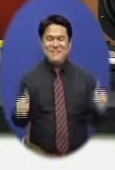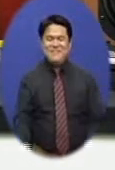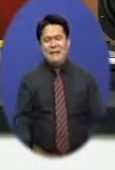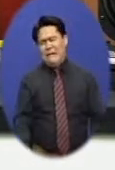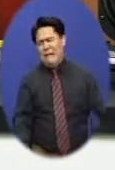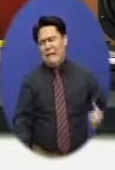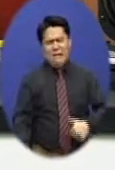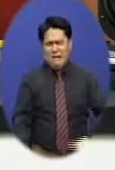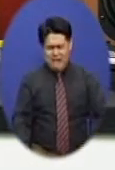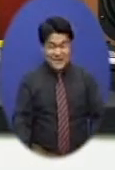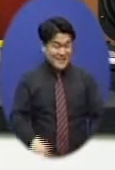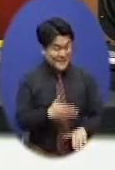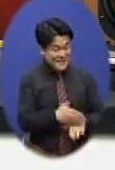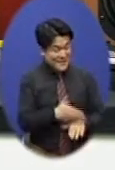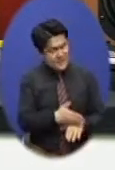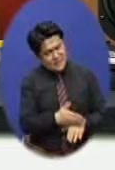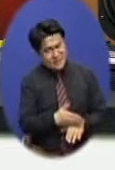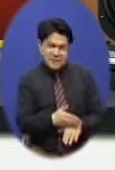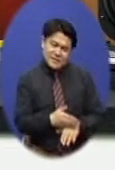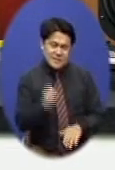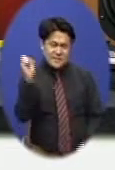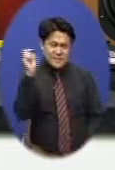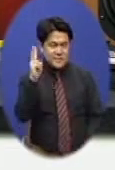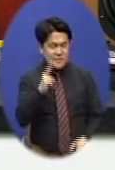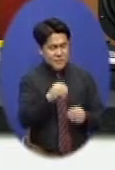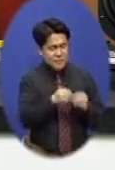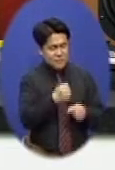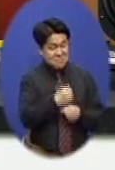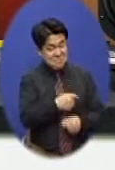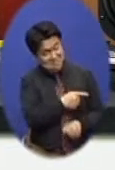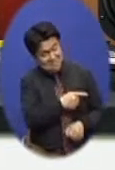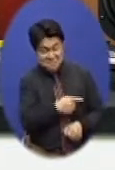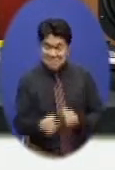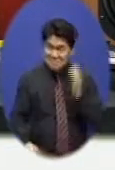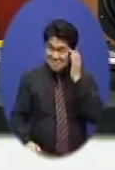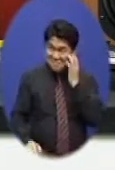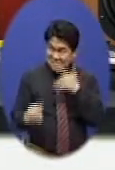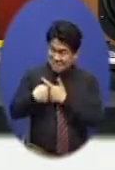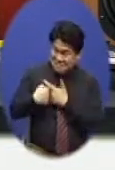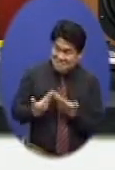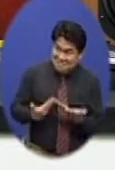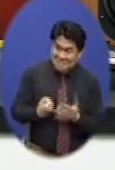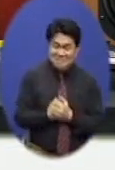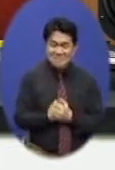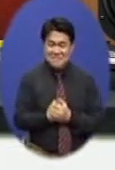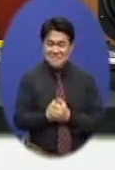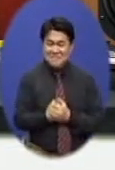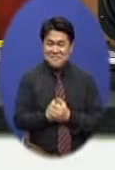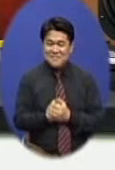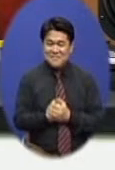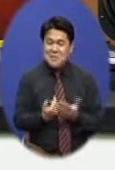아, 네. 네. 감사하긴 하는데, 이렇게 막 갑자기 짜신 티가 좀 나죠. 아, 그래요? 네. 아니, 근데 그냥 뭐, 제가 뭐